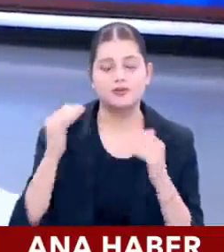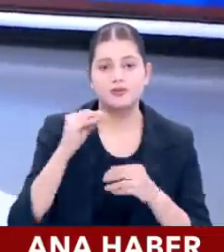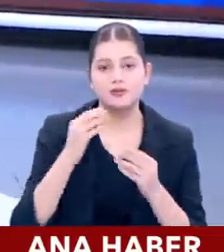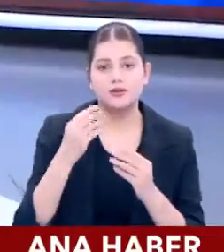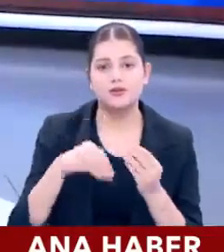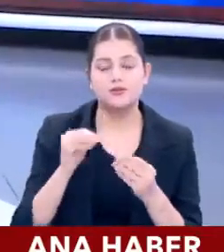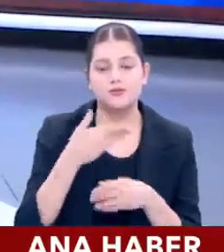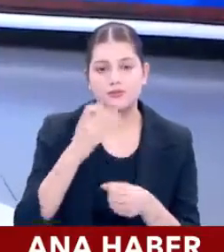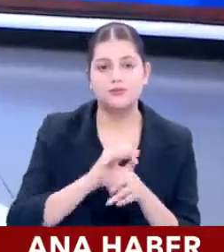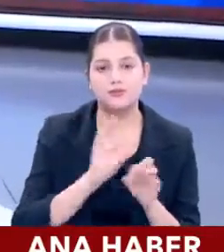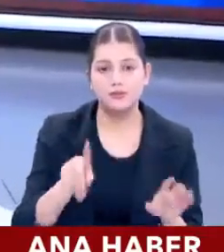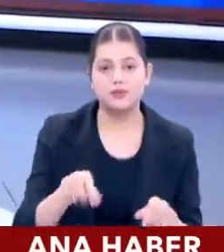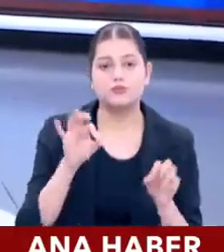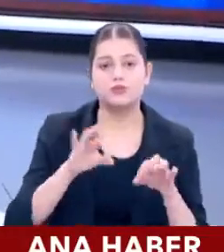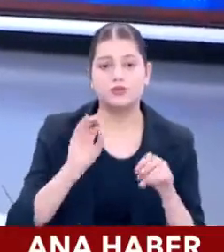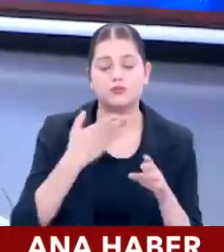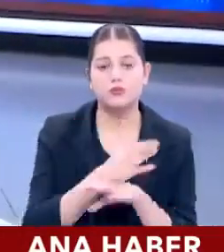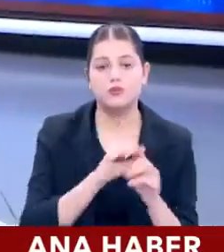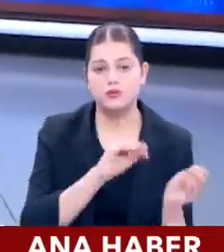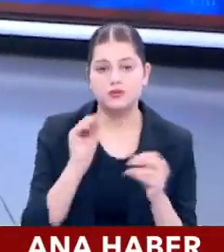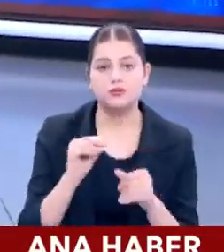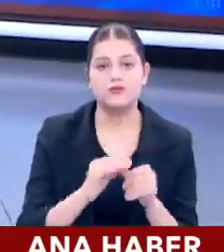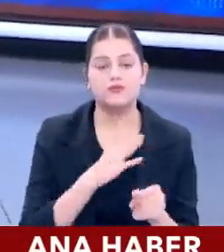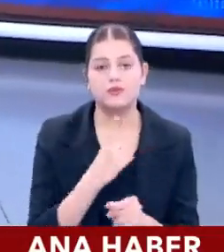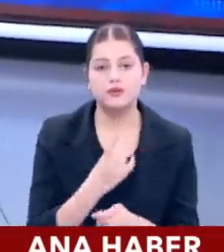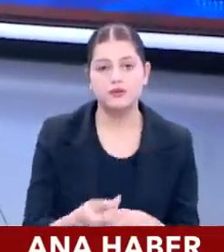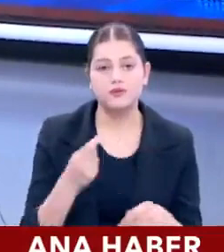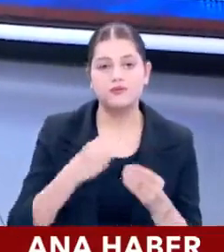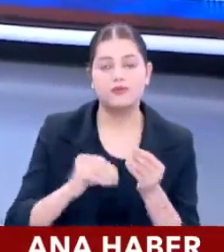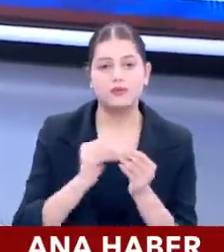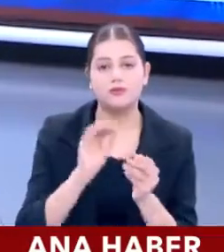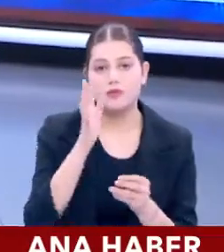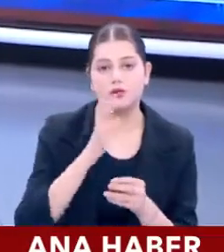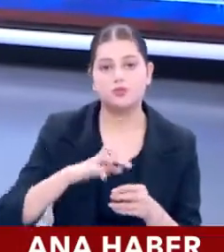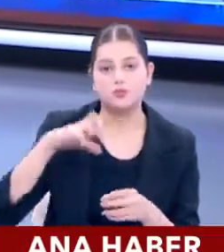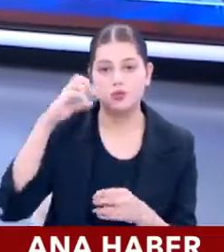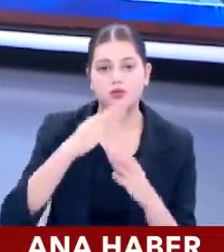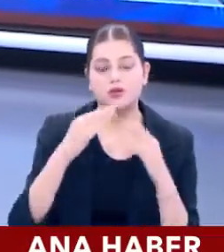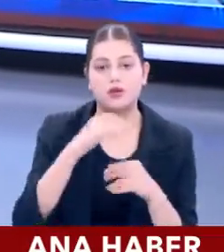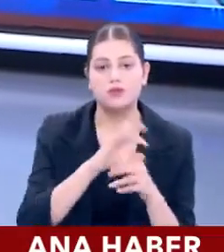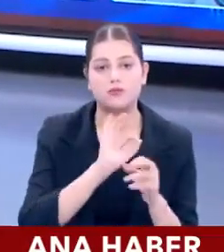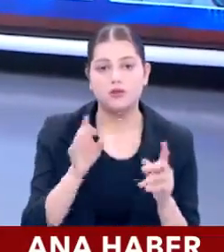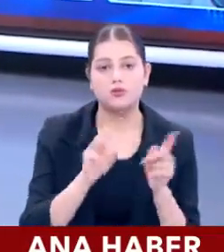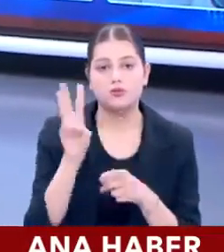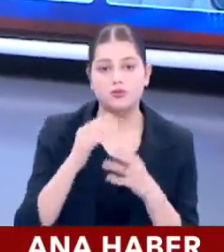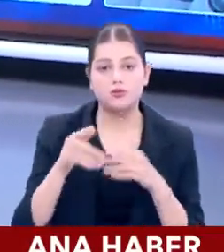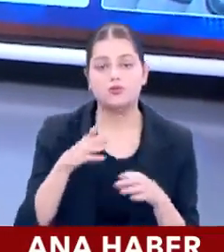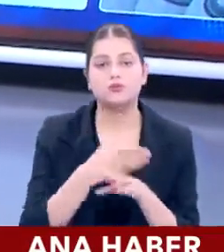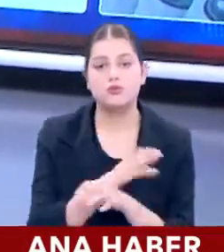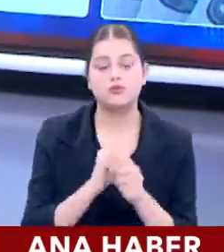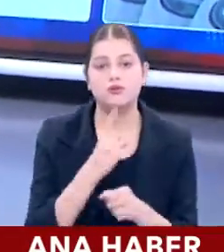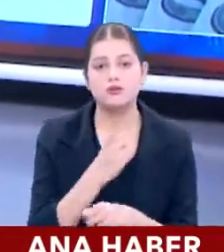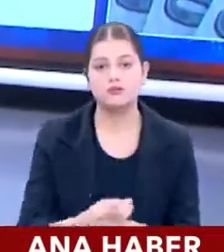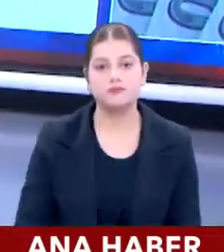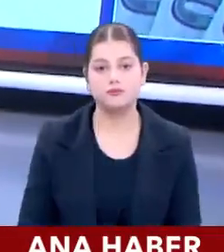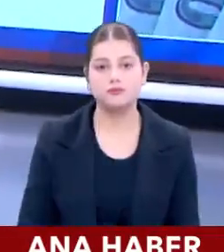faiz politikası olacak demişti ve bunlar şimdi rasyonaliteye dönüştü efaizler 500 baz puan arttırıldı %30'a geldi bu doğru adımlar